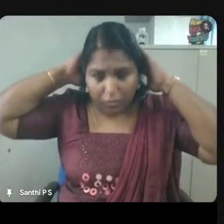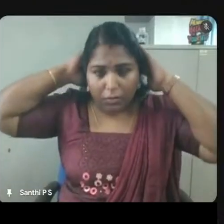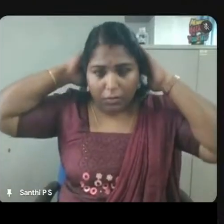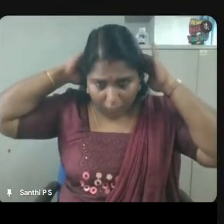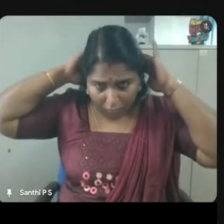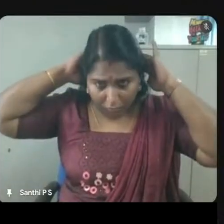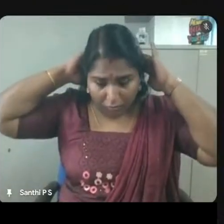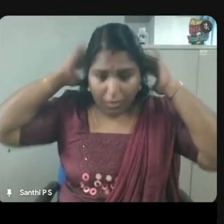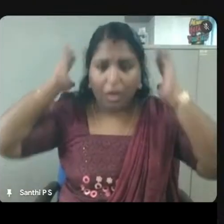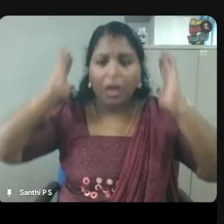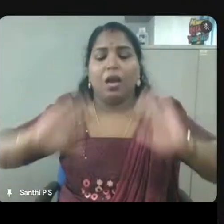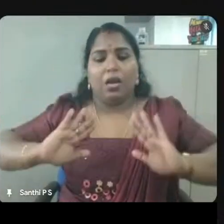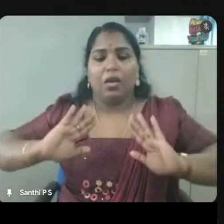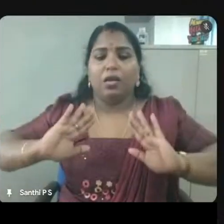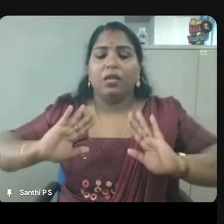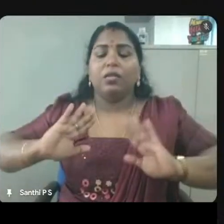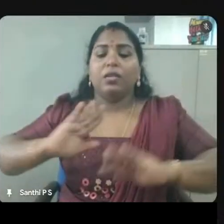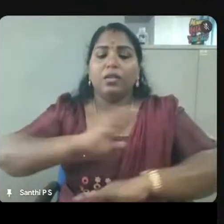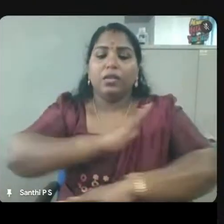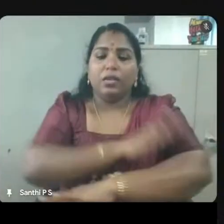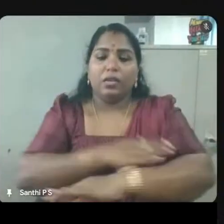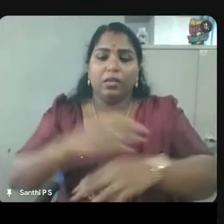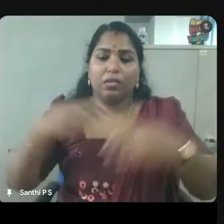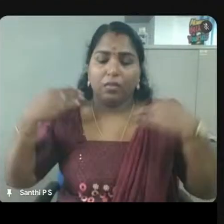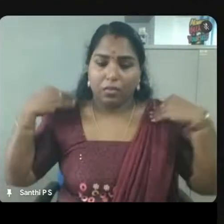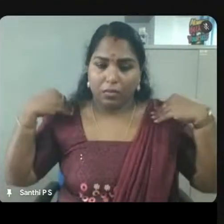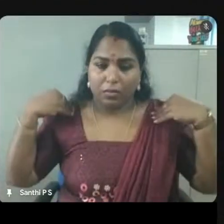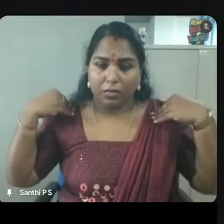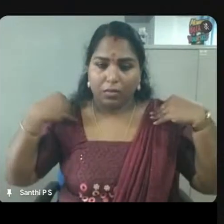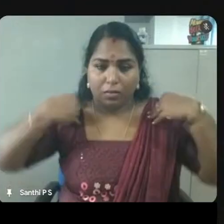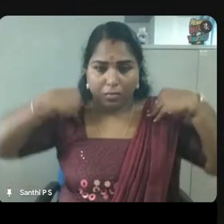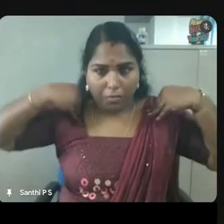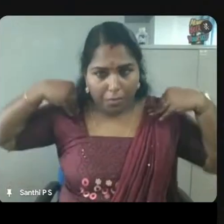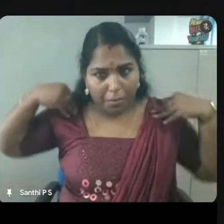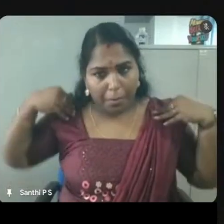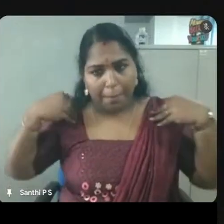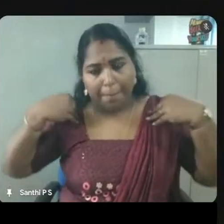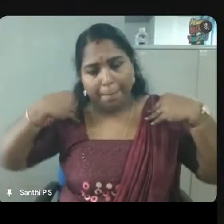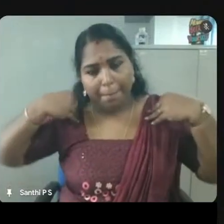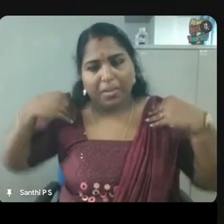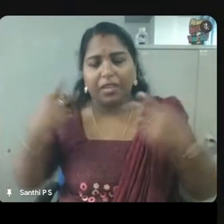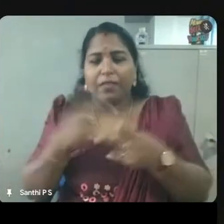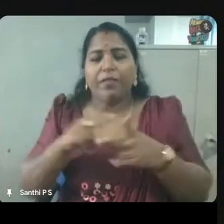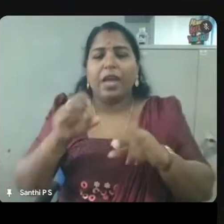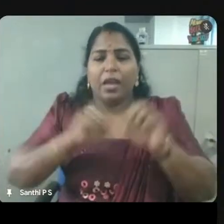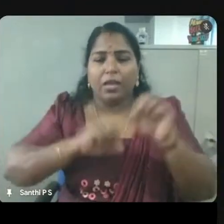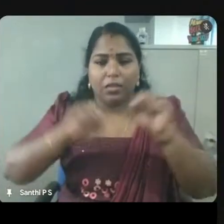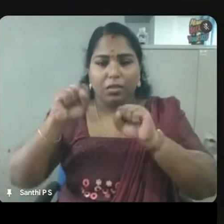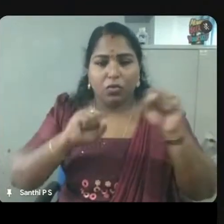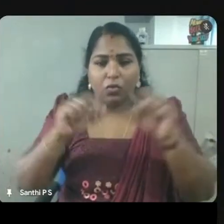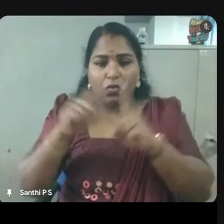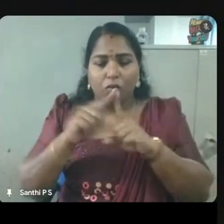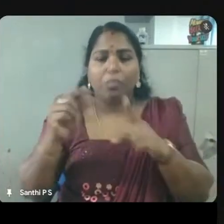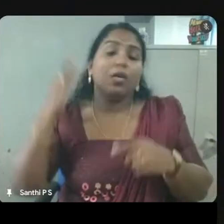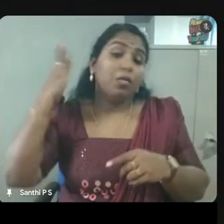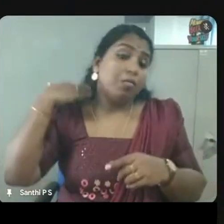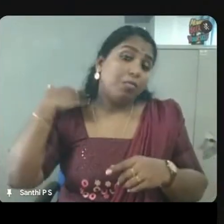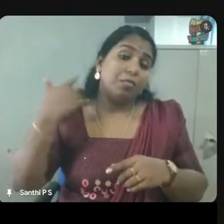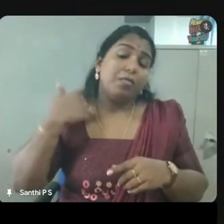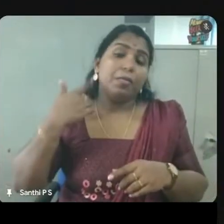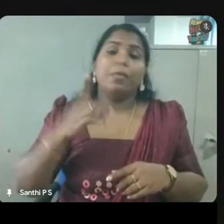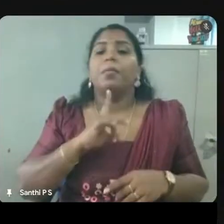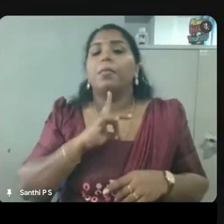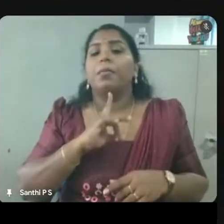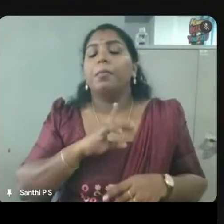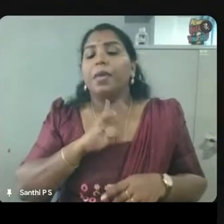കൈ രണ്ടും ഷോൾഡറിൽ നല്ല പോലെ ബാക്കിലോട്ട് സ്ട്രെച്ച് ചെയ്യുക. ഈ കാര്യങ്ങളെല്ലാം ചെയ്യുമ്പോൾ നമ്മുടെ നെക്ക് മസിൽസ് റിലാക്സ് ചെയ്യും. വേണമെങ്കിൽ ഒന്നൊരു ഓർത്തോപീഡിഷ്യനോ